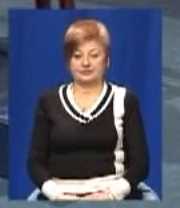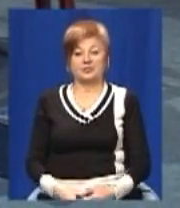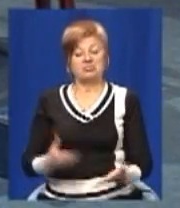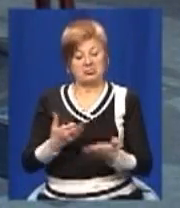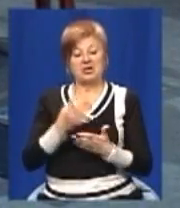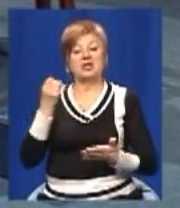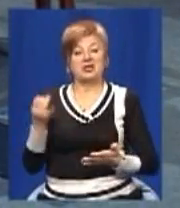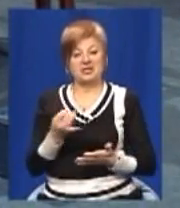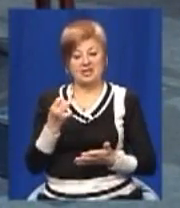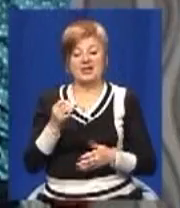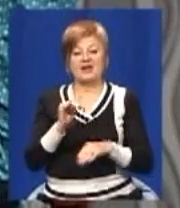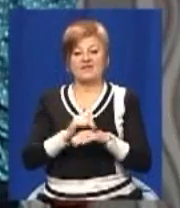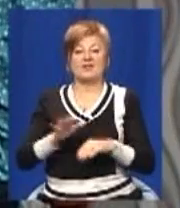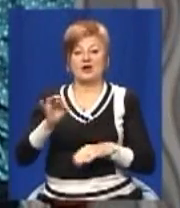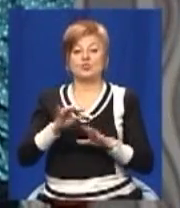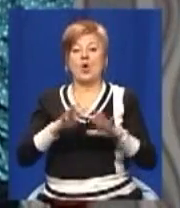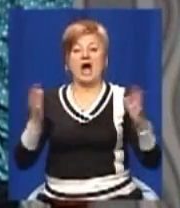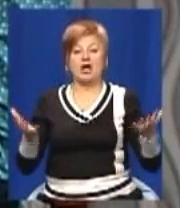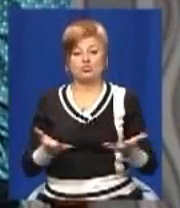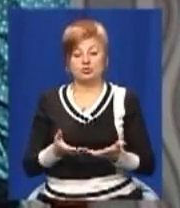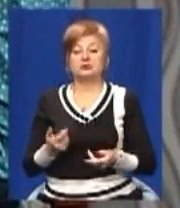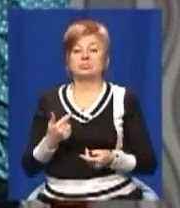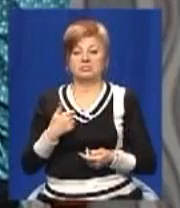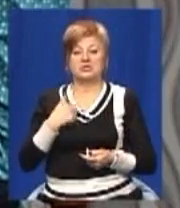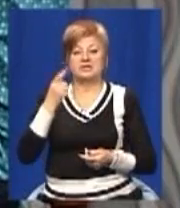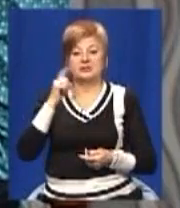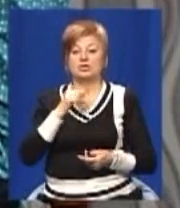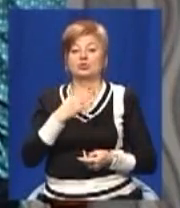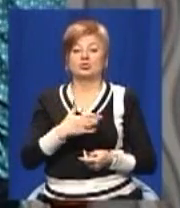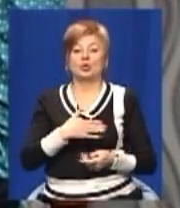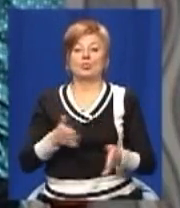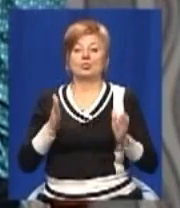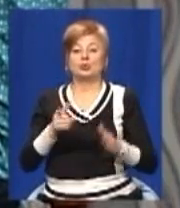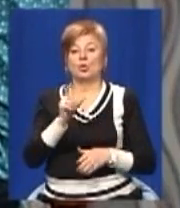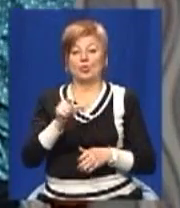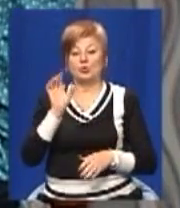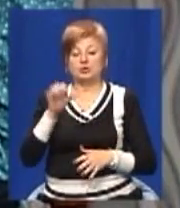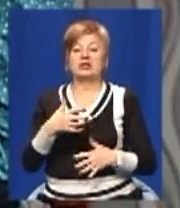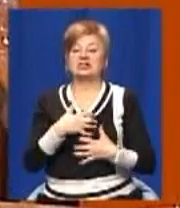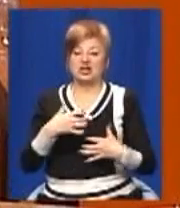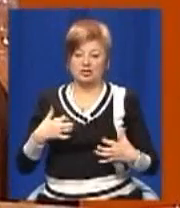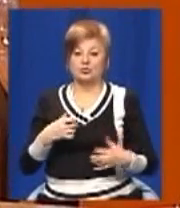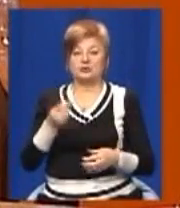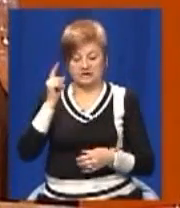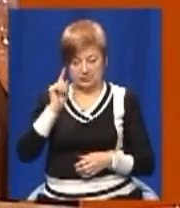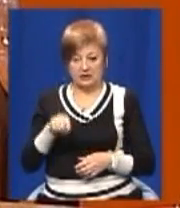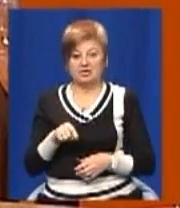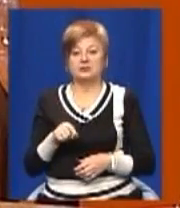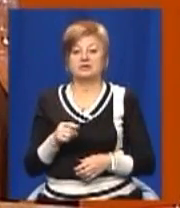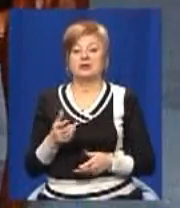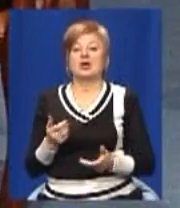Ось такі цікаві факти про гарбуз. Ну, як нам відомо, що гарбуз полюбляють не тільки люди, але й тварини. Тобі це, до речі, відомо?